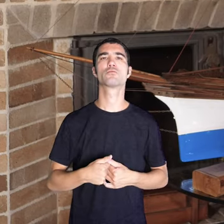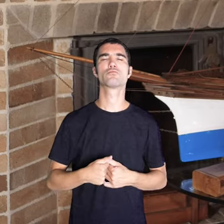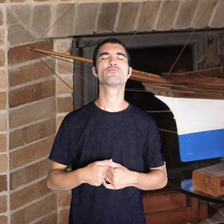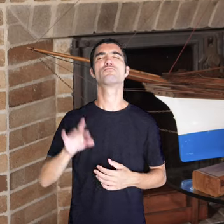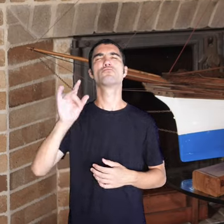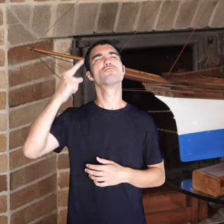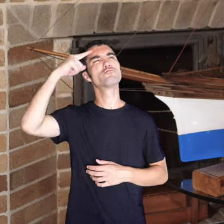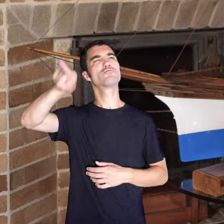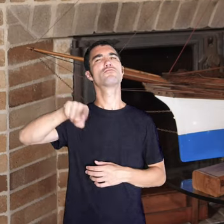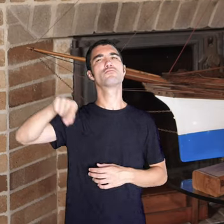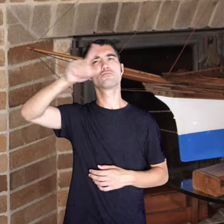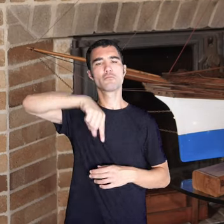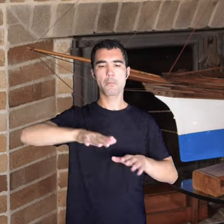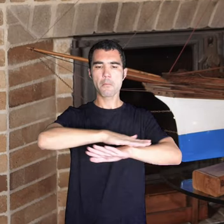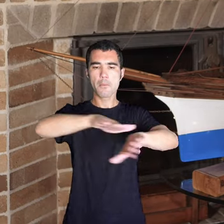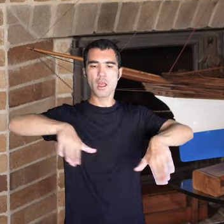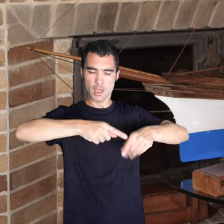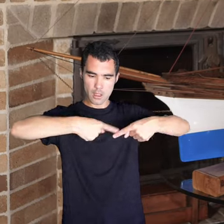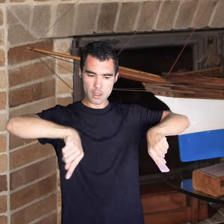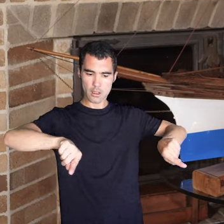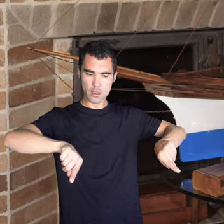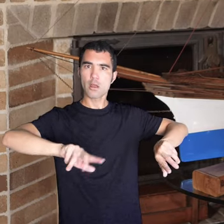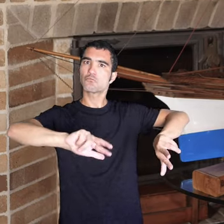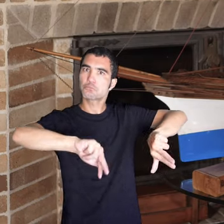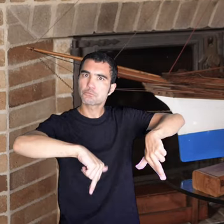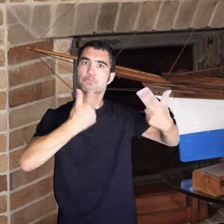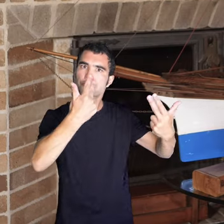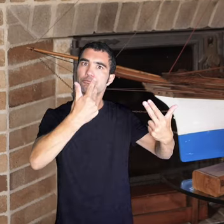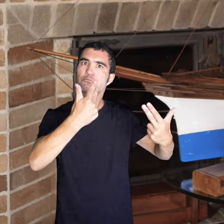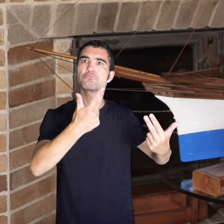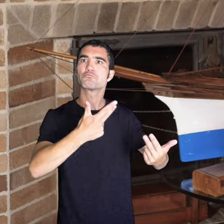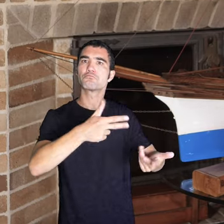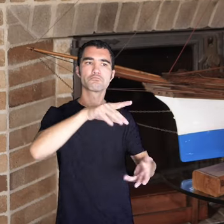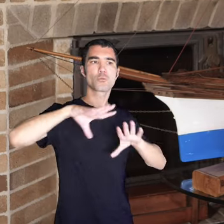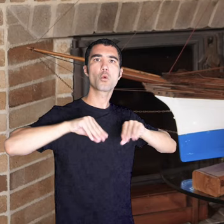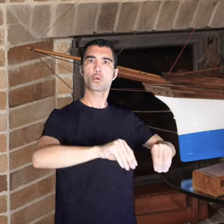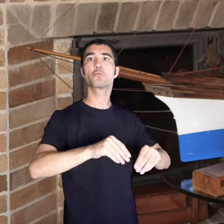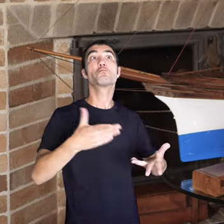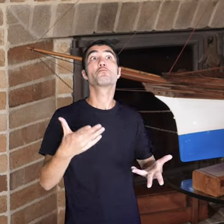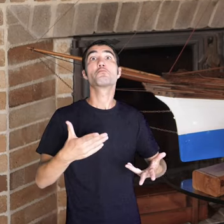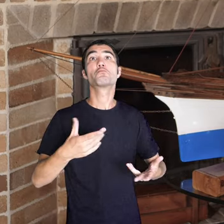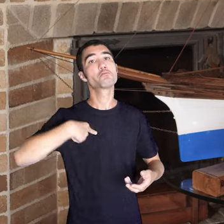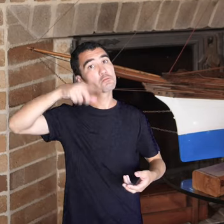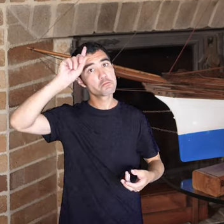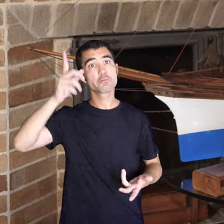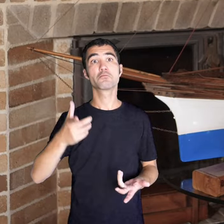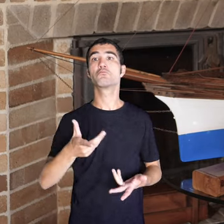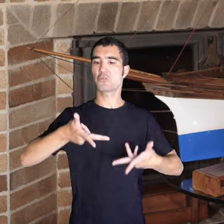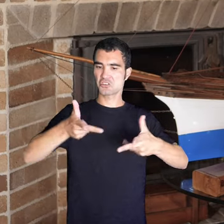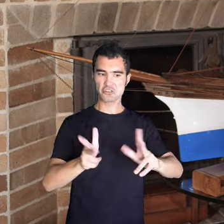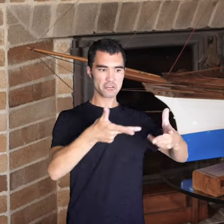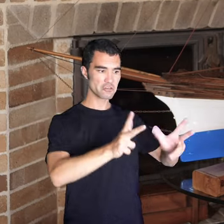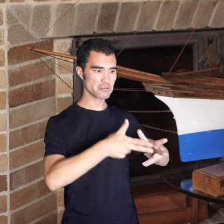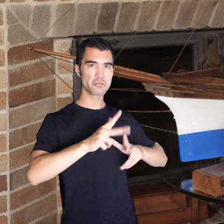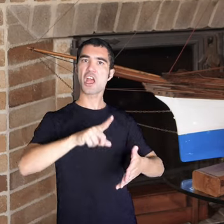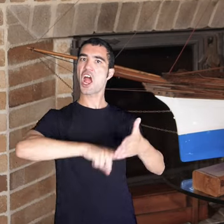que tenia un tros de platja ja com en concessió o no sé de la manera que ho tenien, però ja tenia cadires